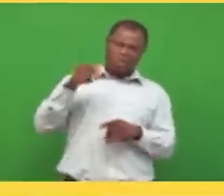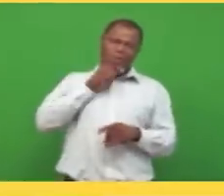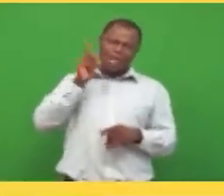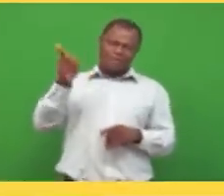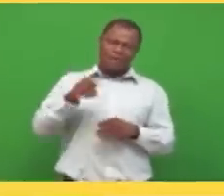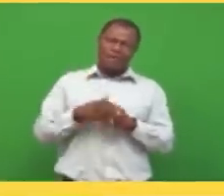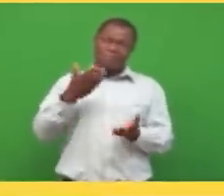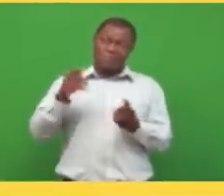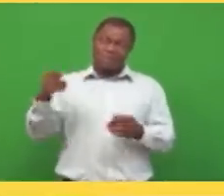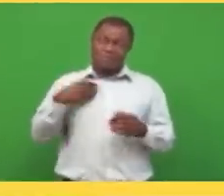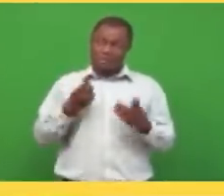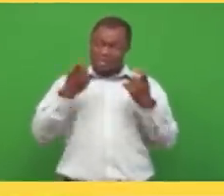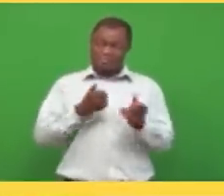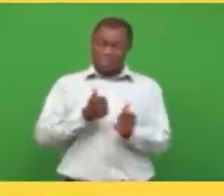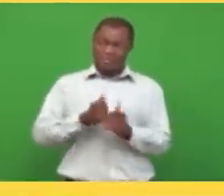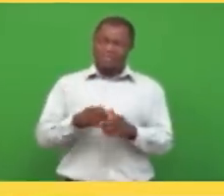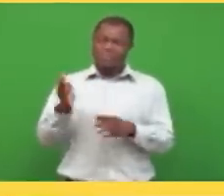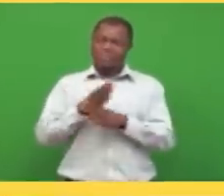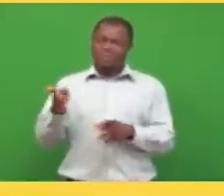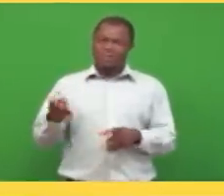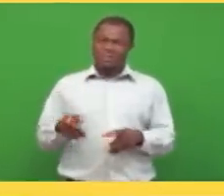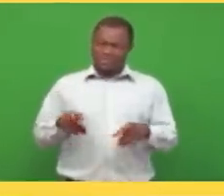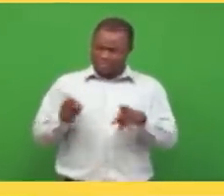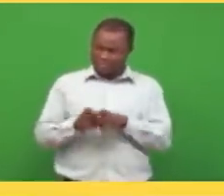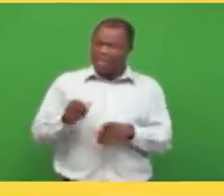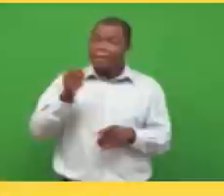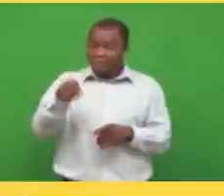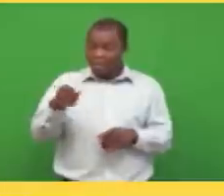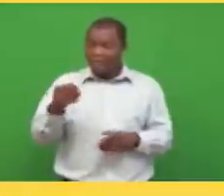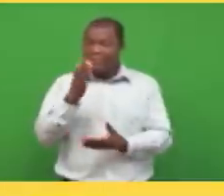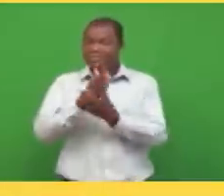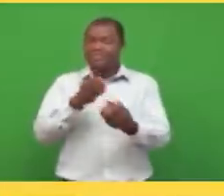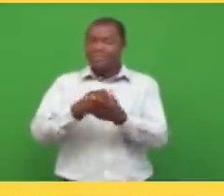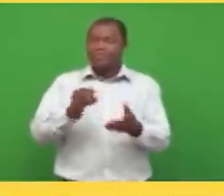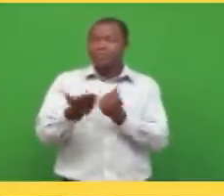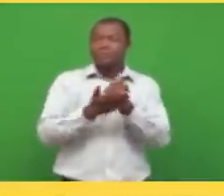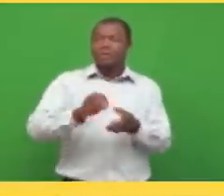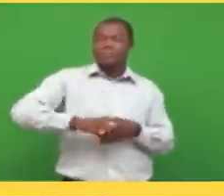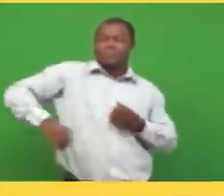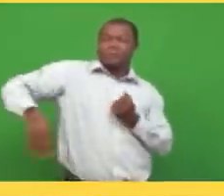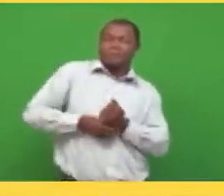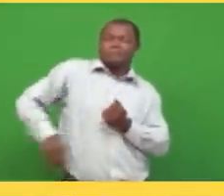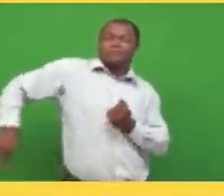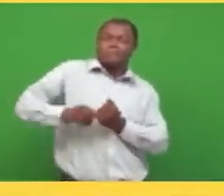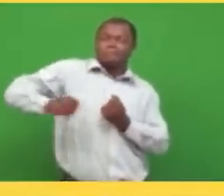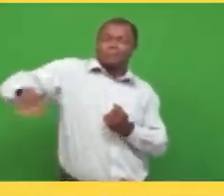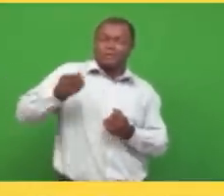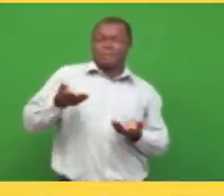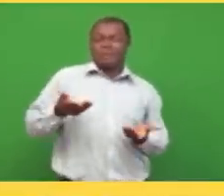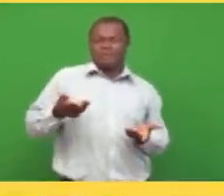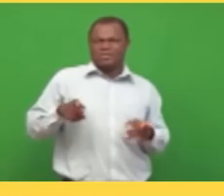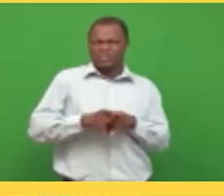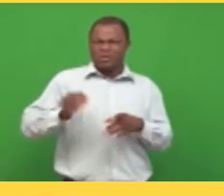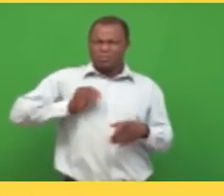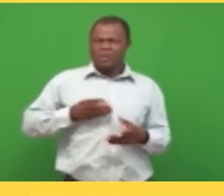kuti pamwe baba va zvotagarika mabhizimisi ayo vanototanga izvi mari dziri kubiwa vachenesa kwavo pakanzi pane pabuda bhizinesi